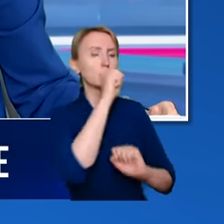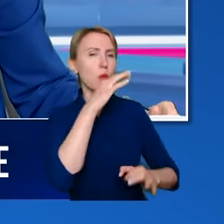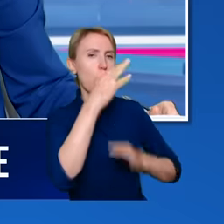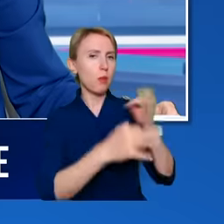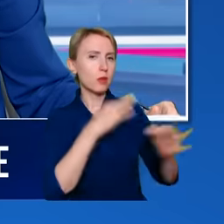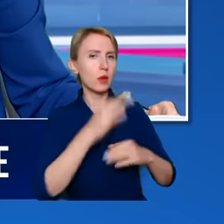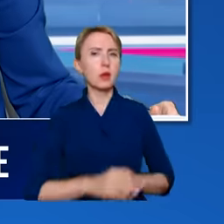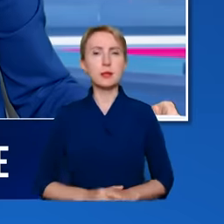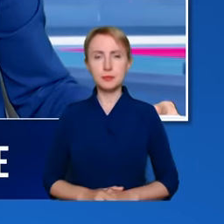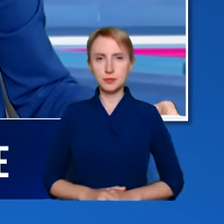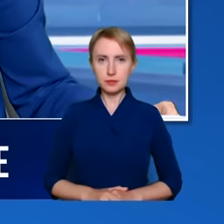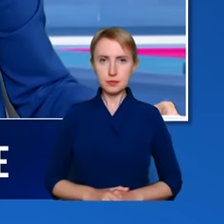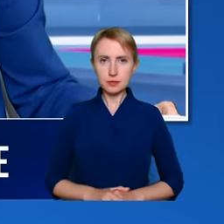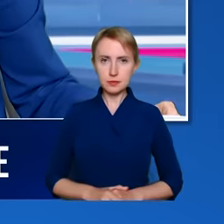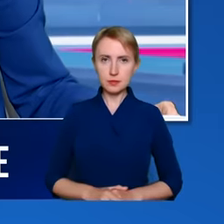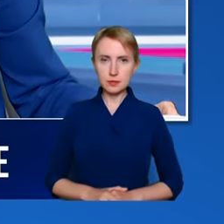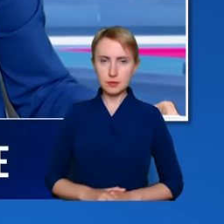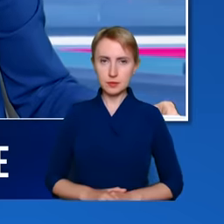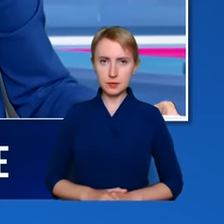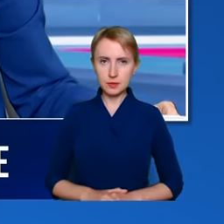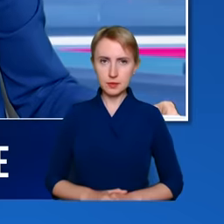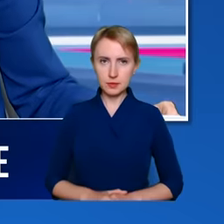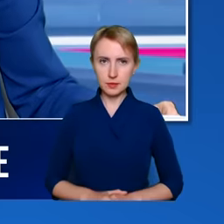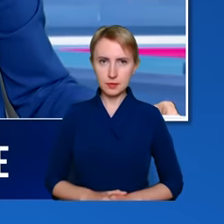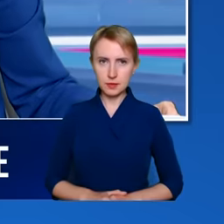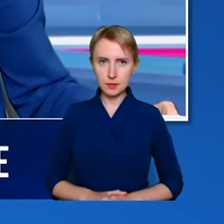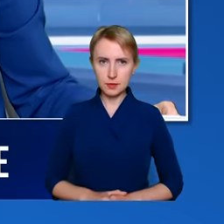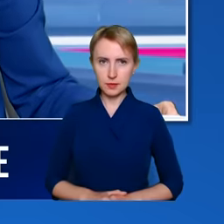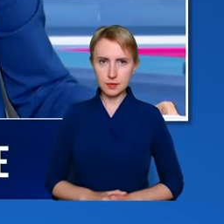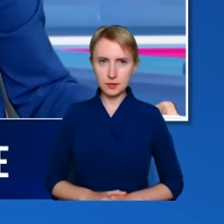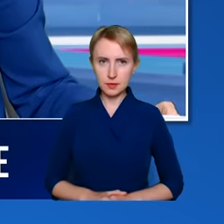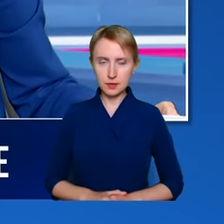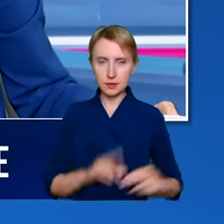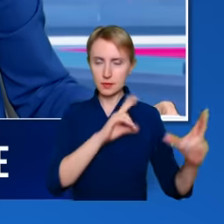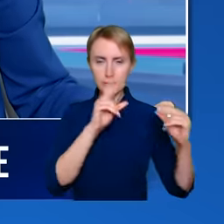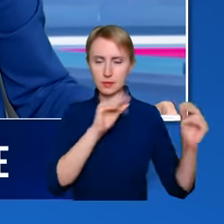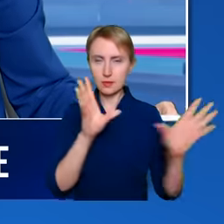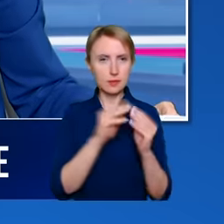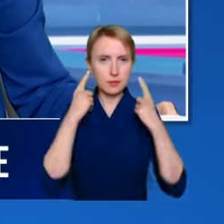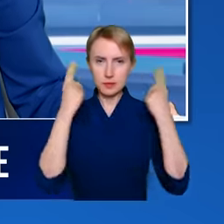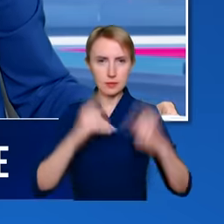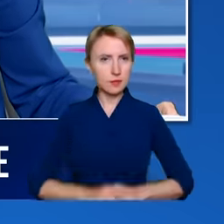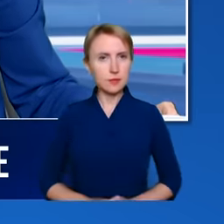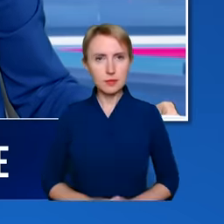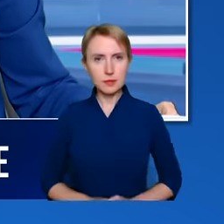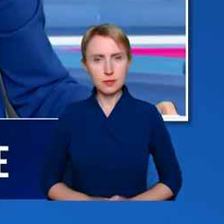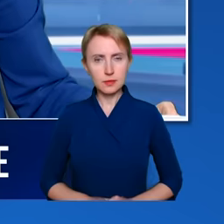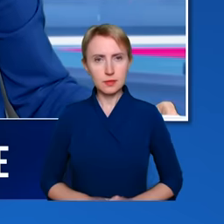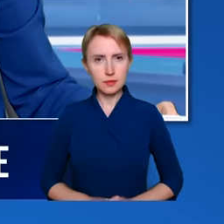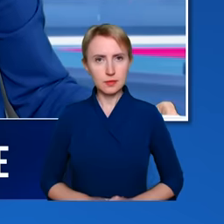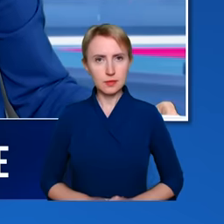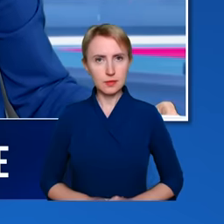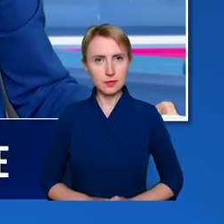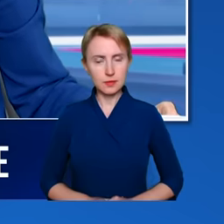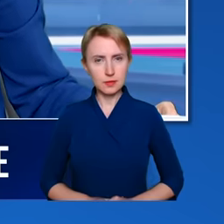do 16 miliardów euro. Dzięki temu, że się umówili na to, żeby blokować pieniądze Polakom. Co się okazało? Teraz odblokowali KPO na